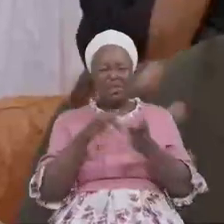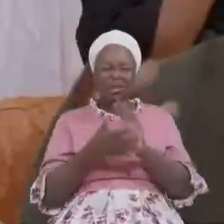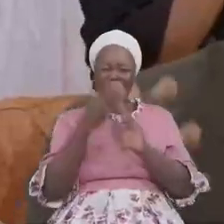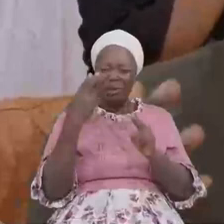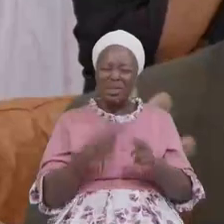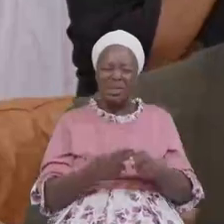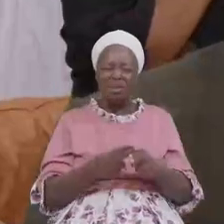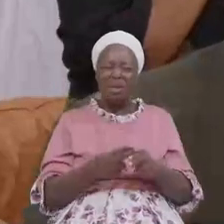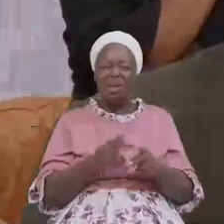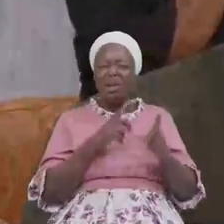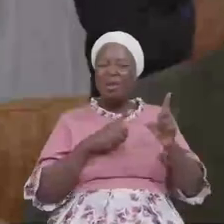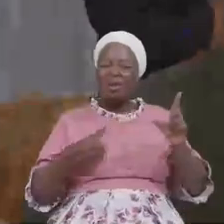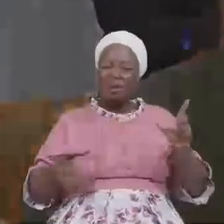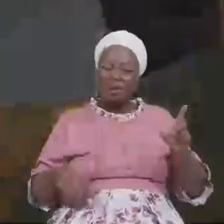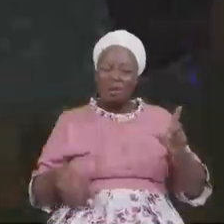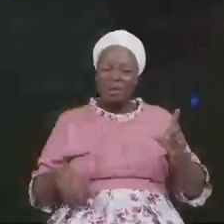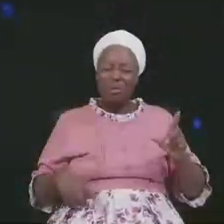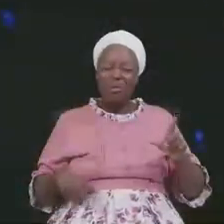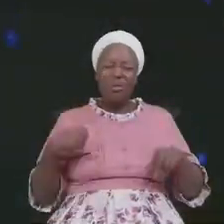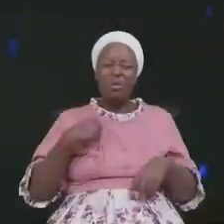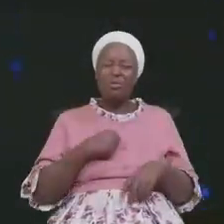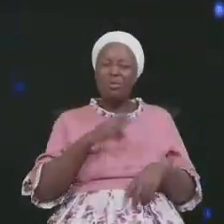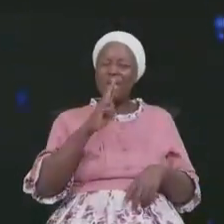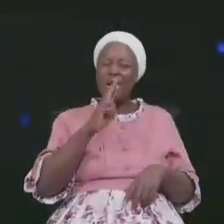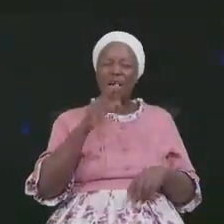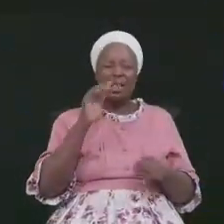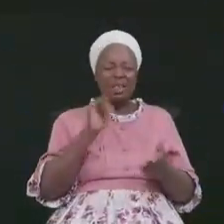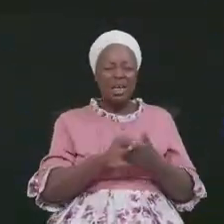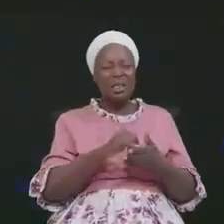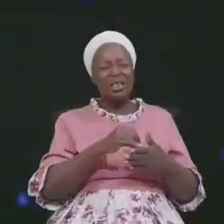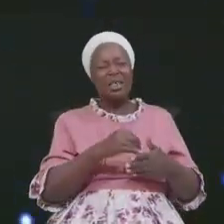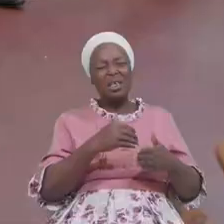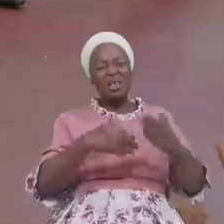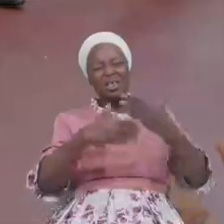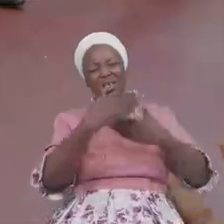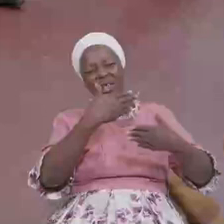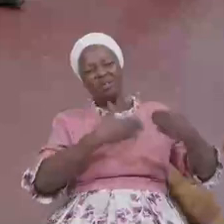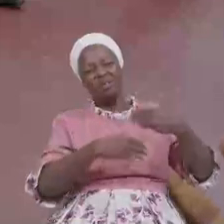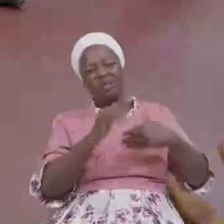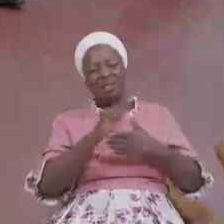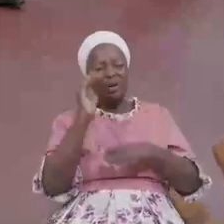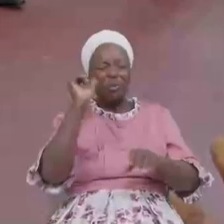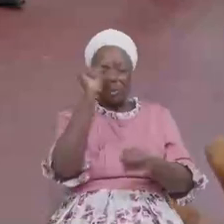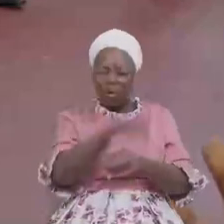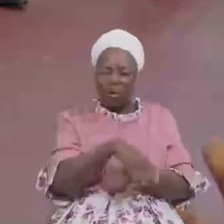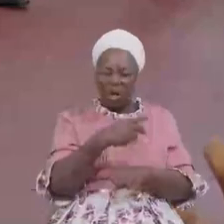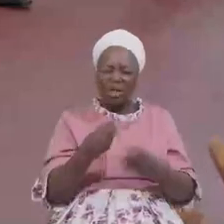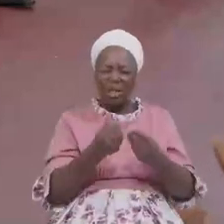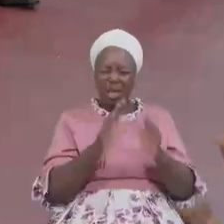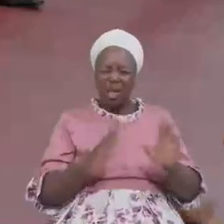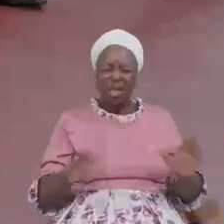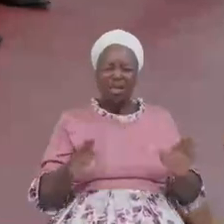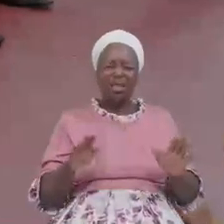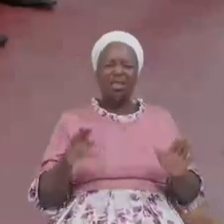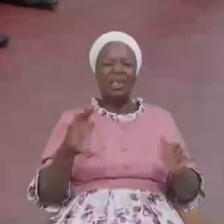Seigneur, pour cette génération qui va conquérir le pays, le monde pour toi,